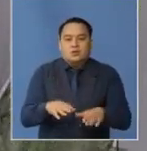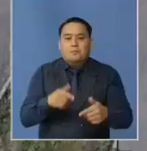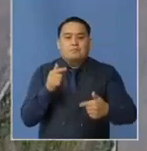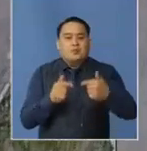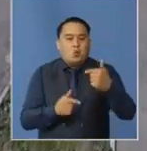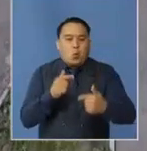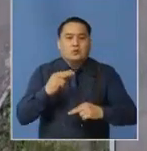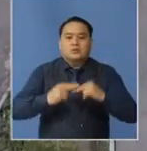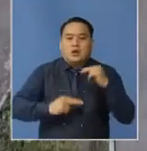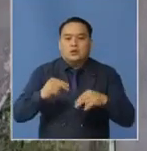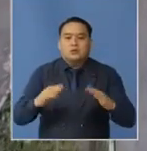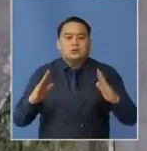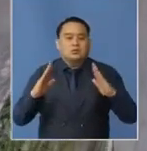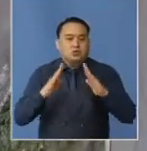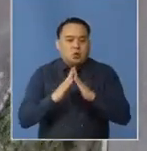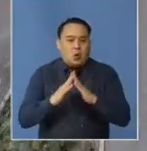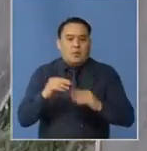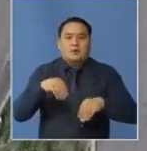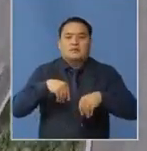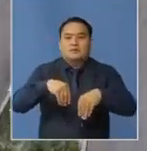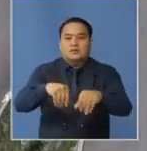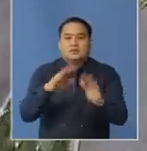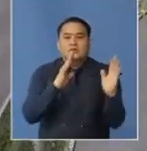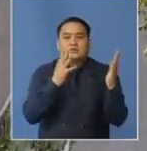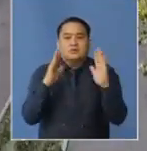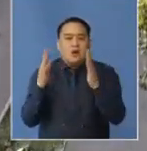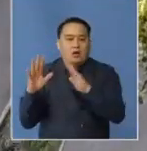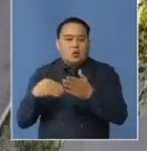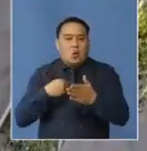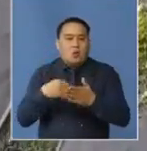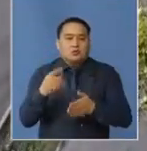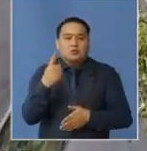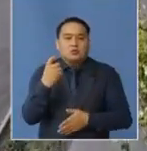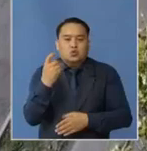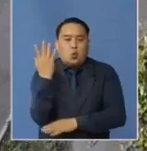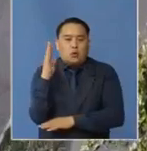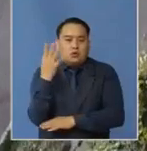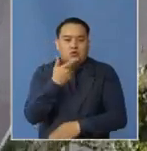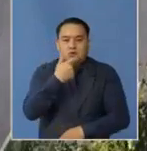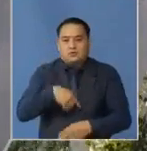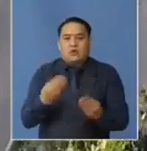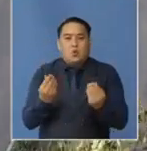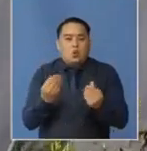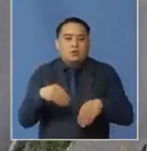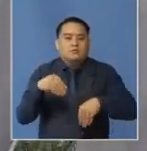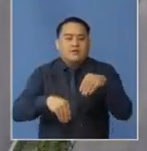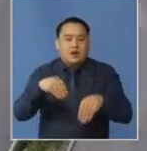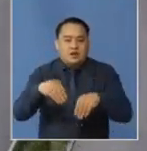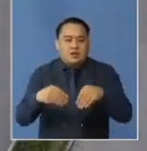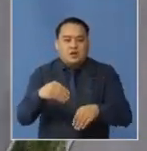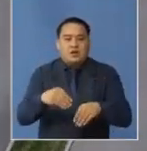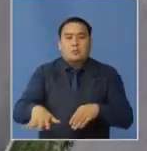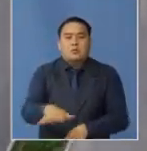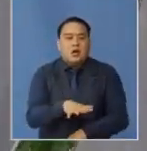противостоять строительству здания и высадили целый сад. В итоге они купили около 100 саженцев за свой счет и высадили их на